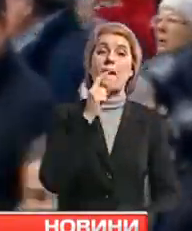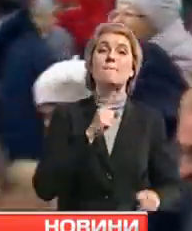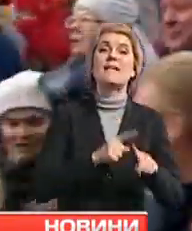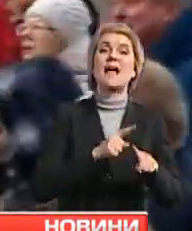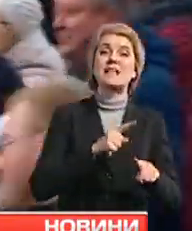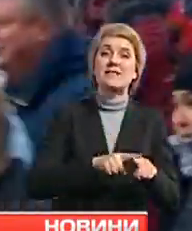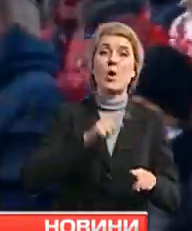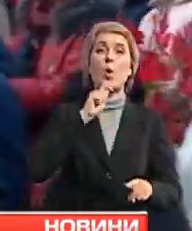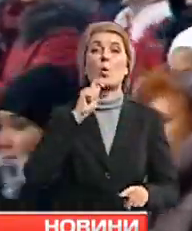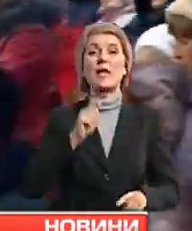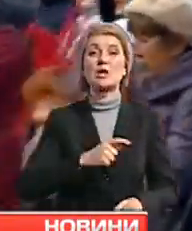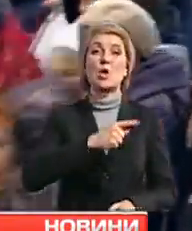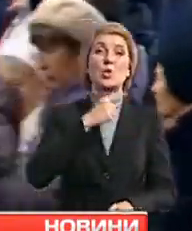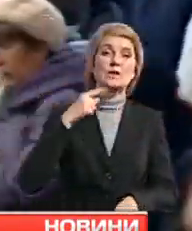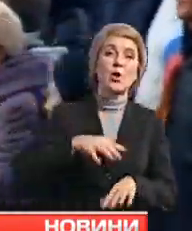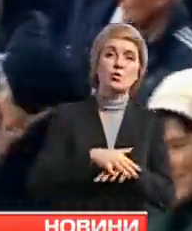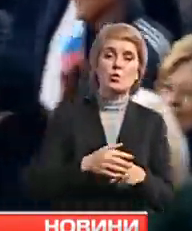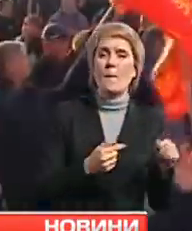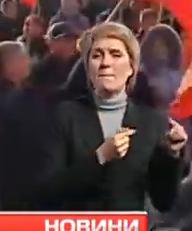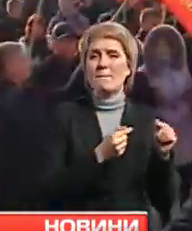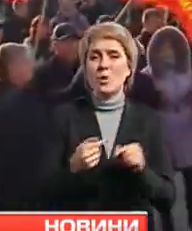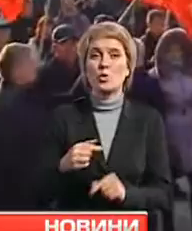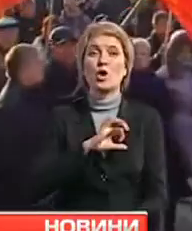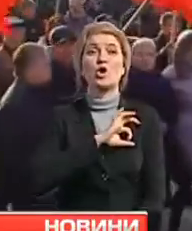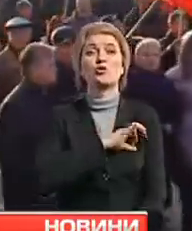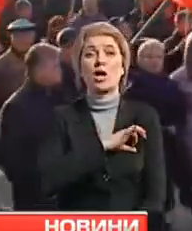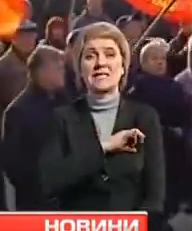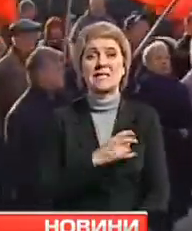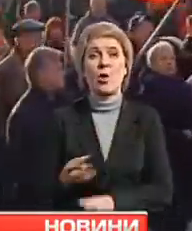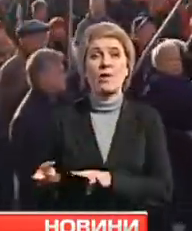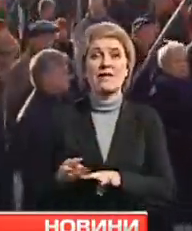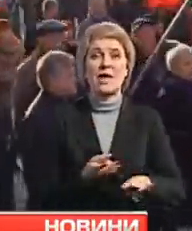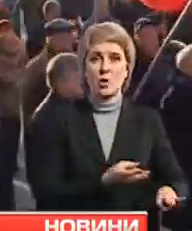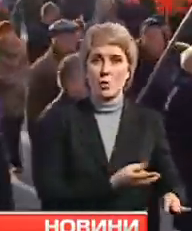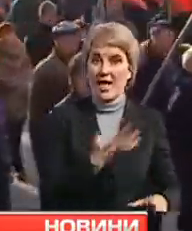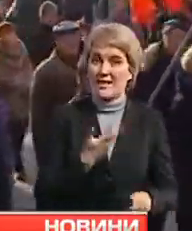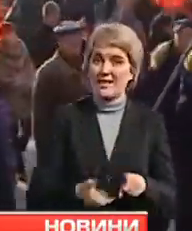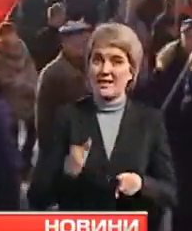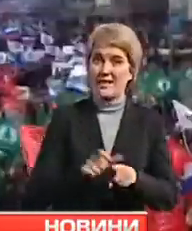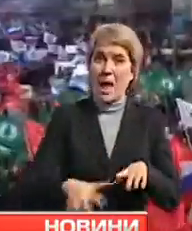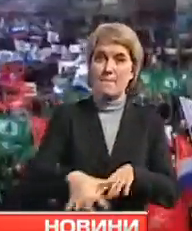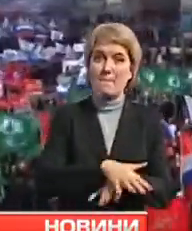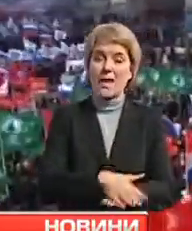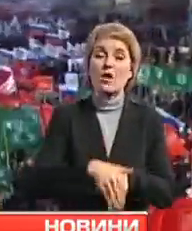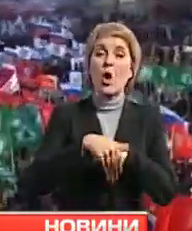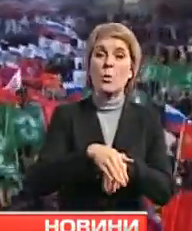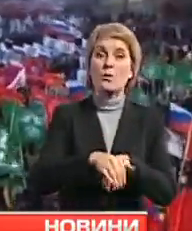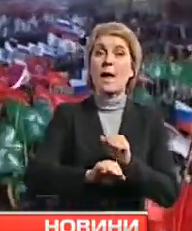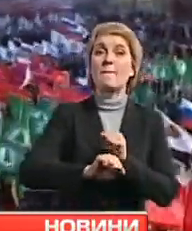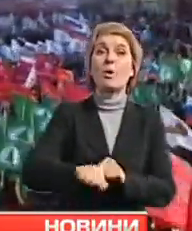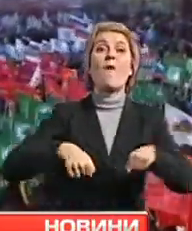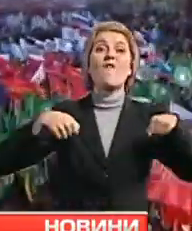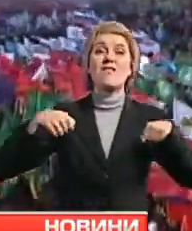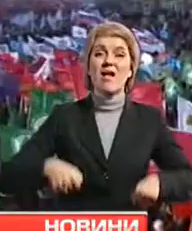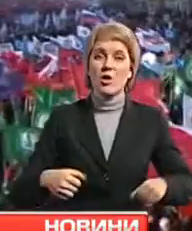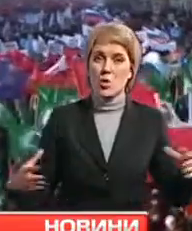братерство українського та російського народів і проти чекістського терору. Наймасовішою стала хода, організована провладними